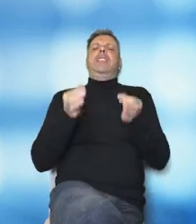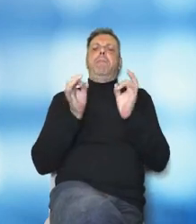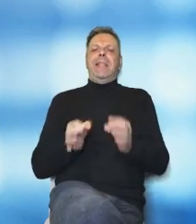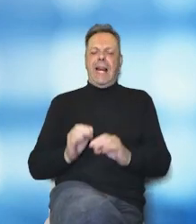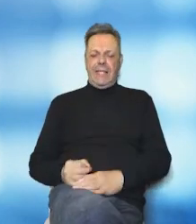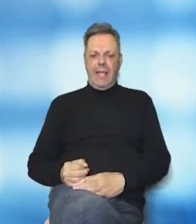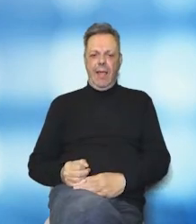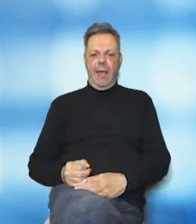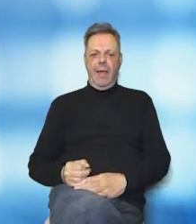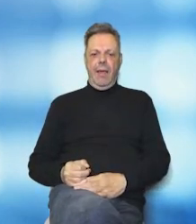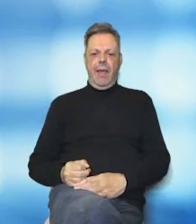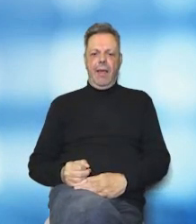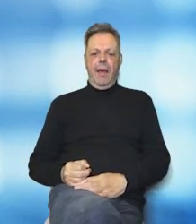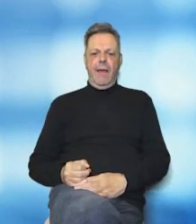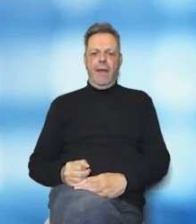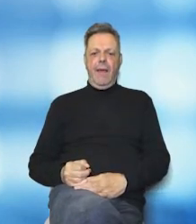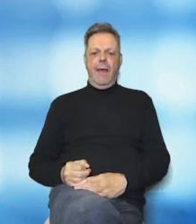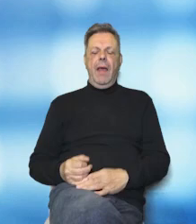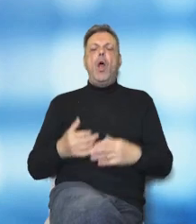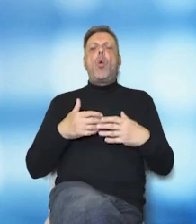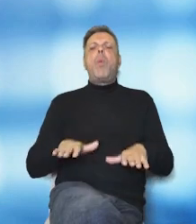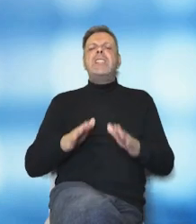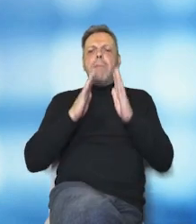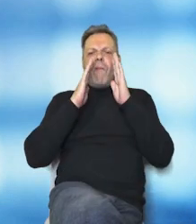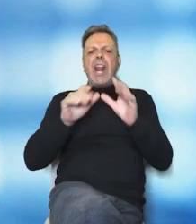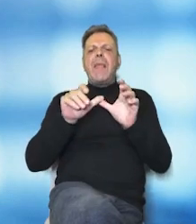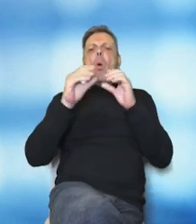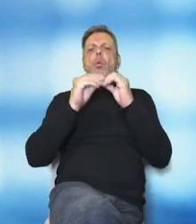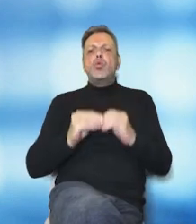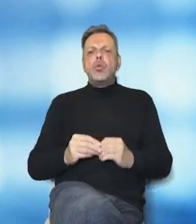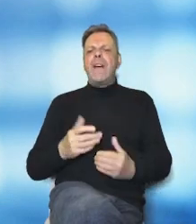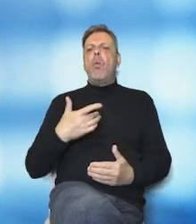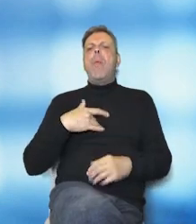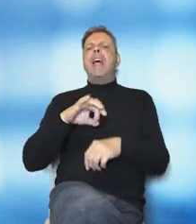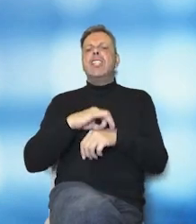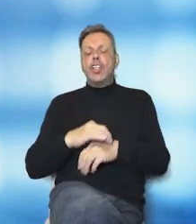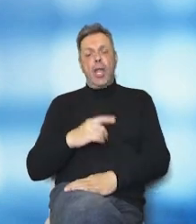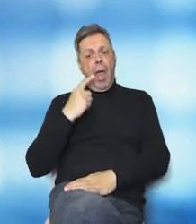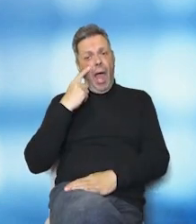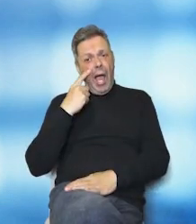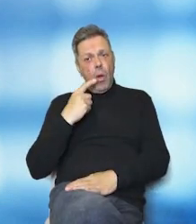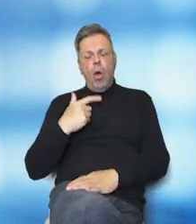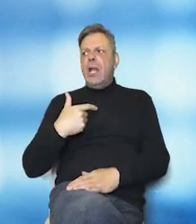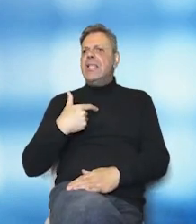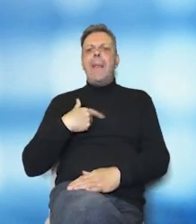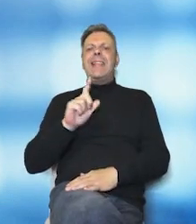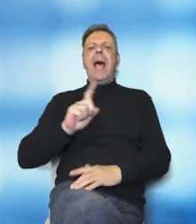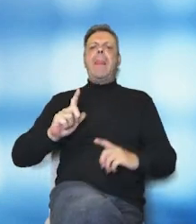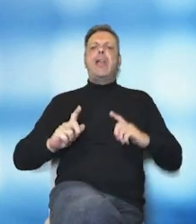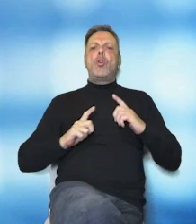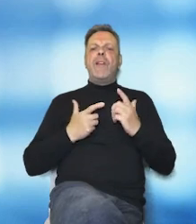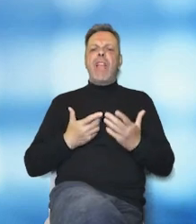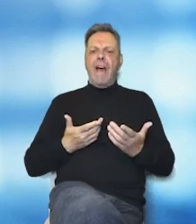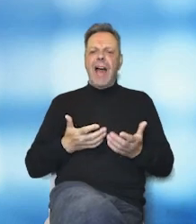Ali, znate, gubi se povjerenje u sustav i u nas liječnike ako nas se ne doživljava ovakvima